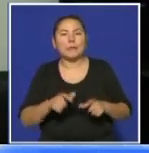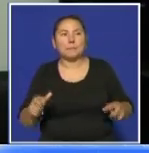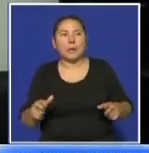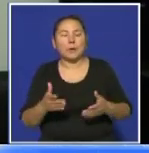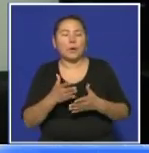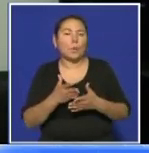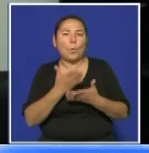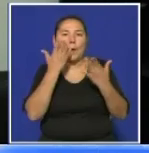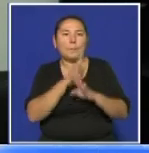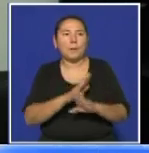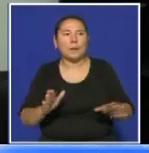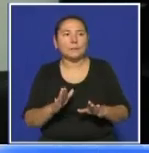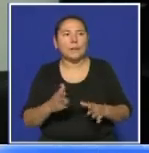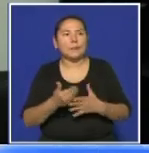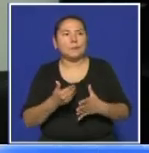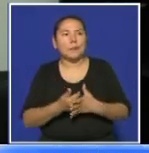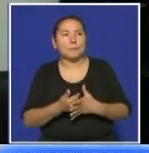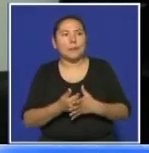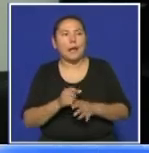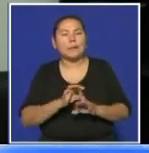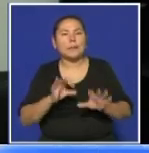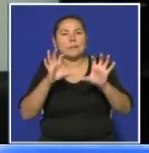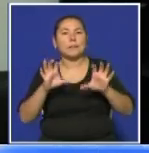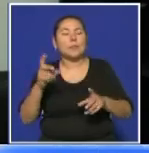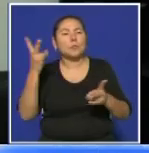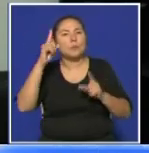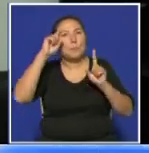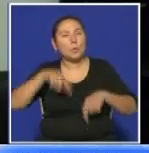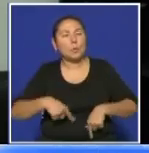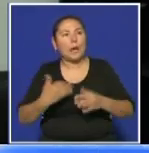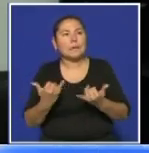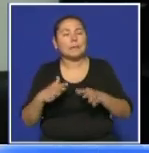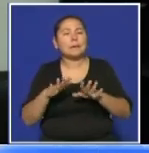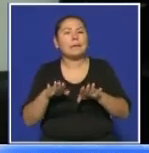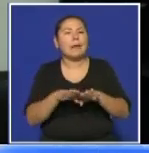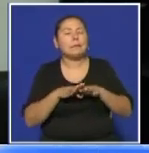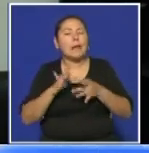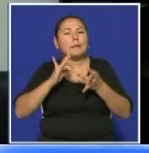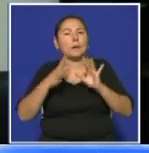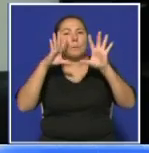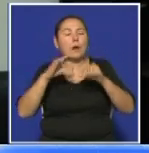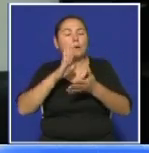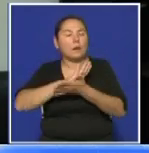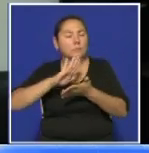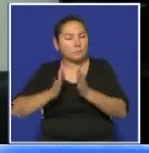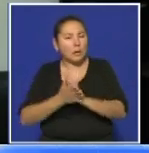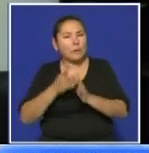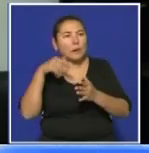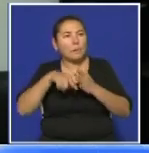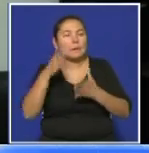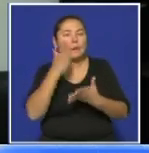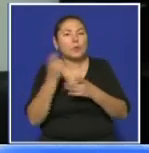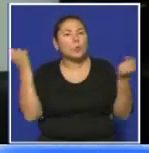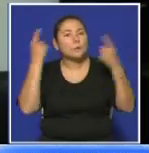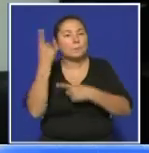да? Мысалы, сол жағынан мен айтам да, заңды білу керек. Қазіргі таңда интернет ресурстары барлығы бар. Және де біліп алу